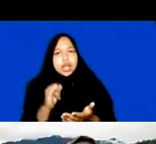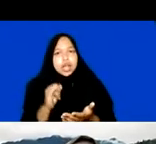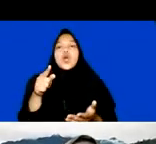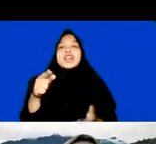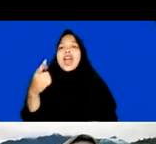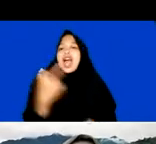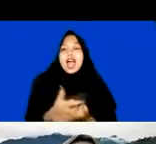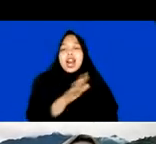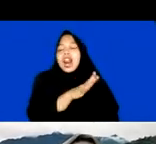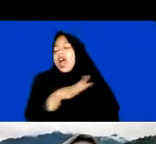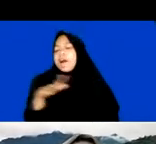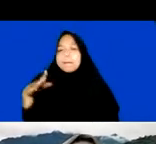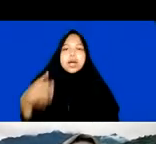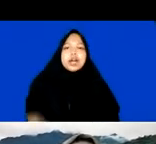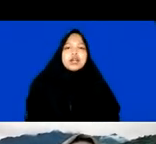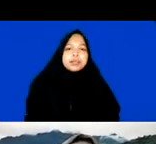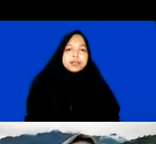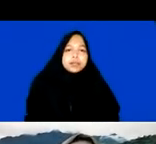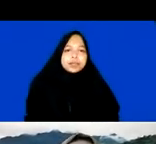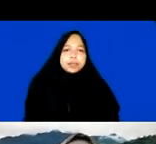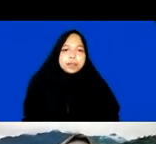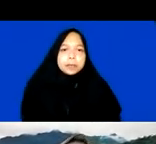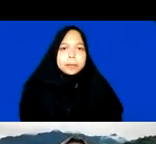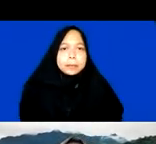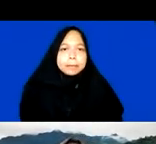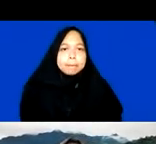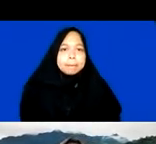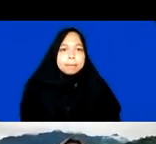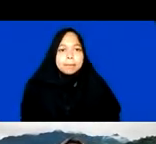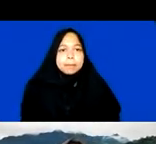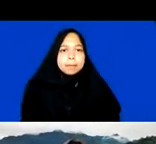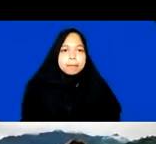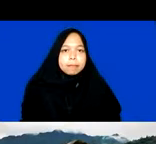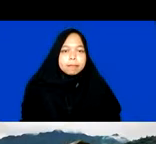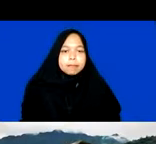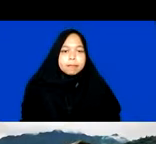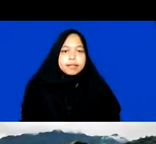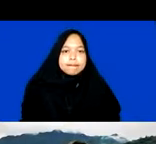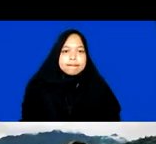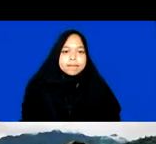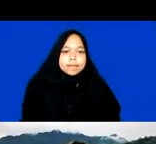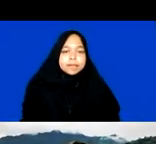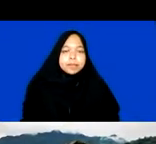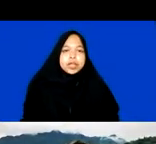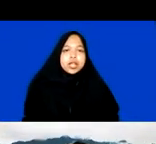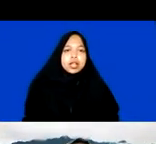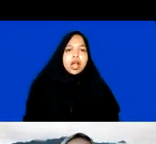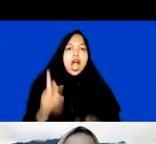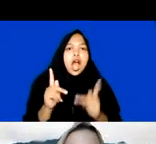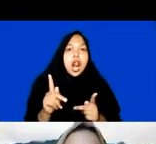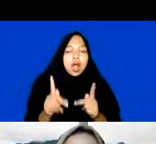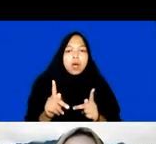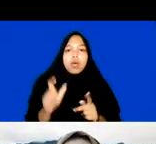kerasa lah daripada cuma di lining doang. Oke. Kalau untuk dari segi carving sendiri, apakah